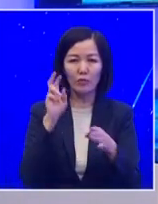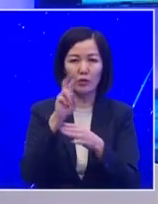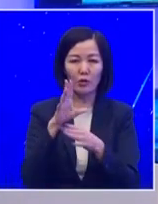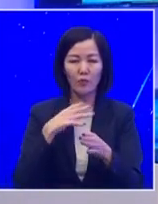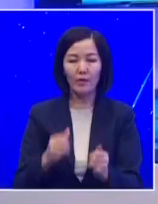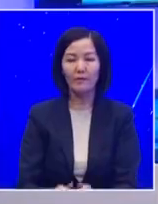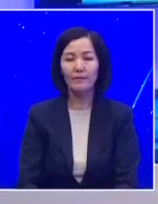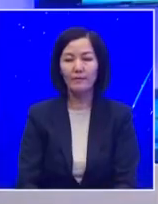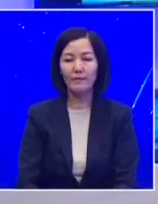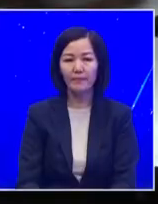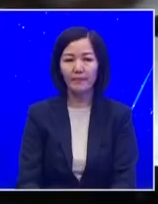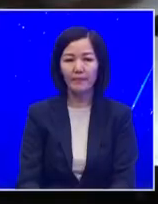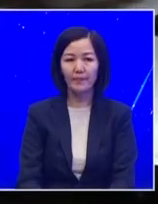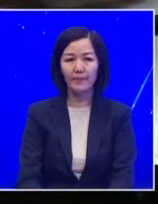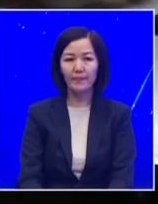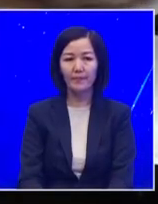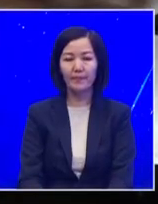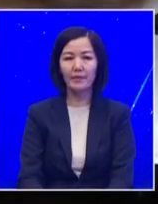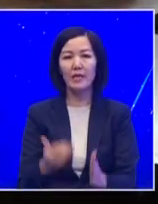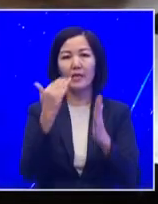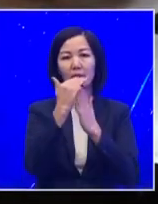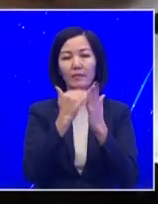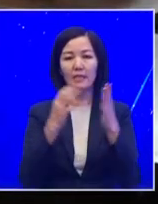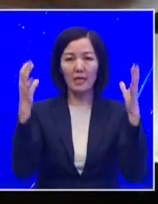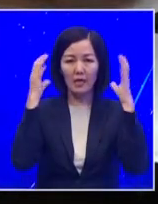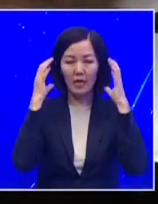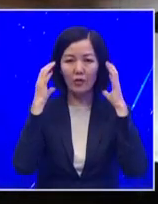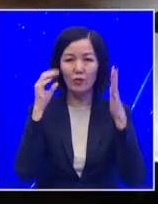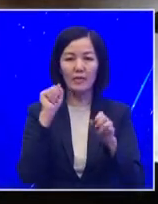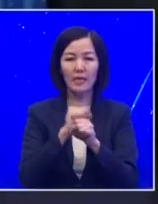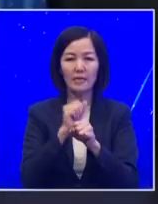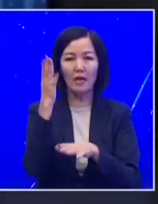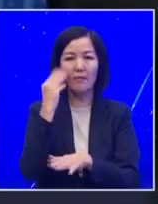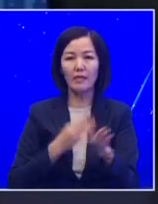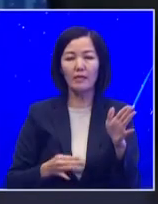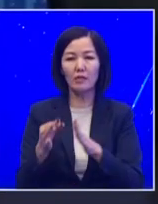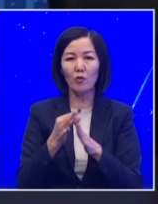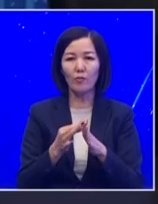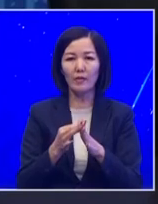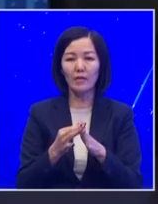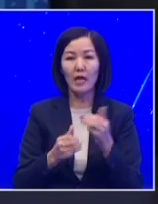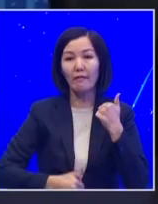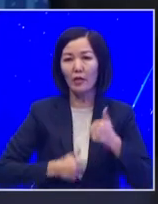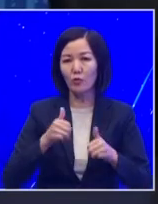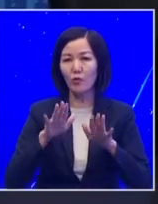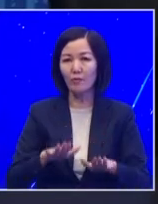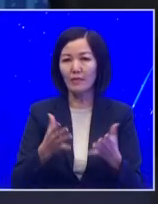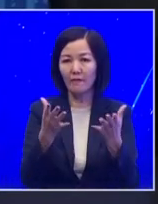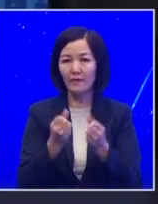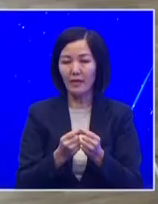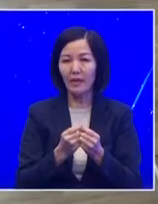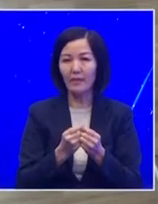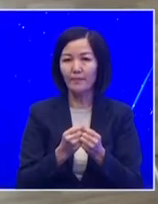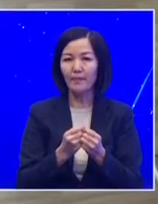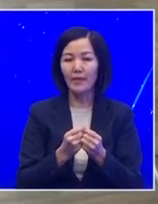съемочная группа. В списке радиостанции Алматинской области достойное место заняло новое интернет-радио «Де-факто